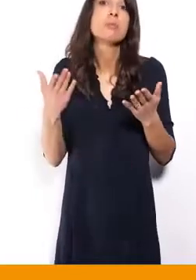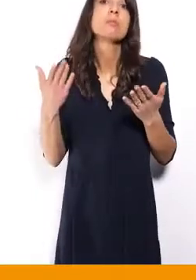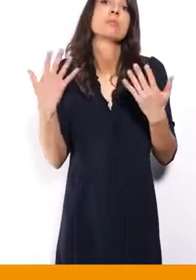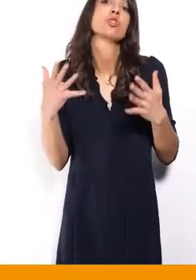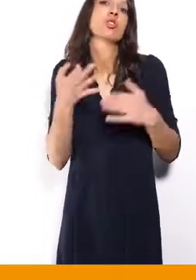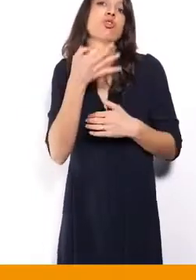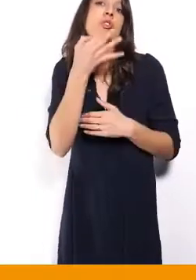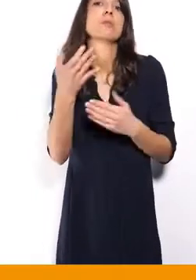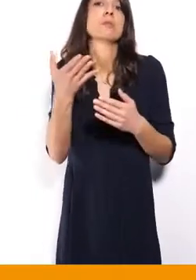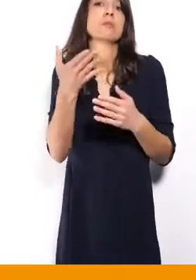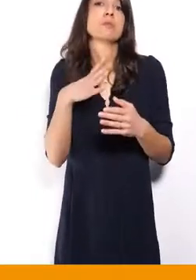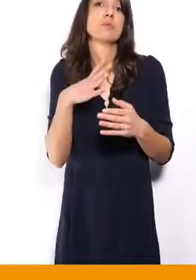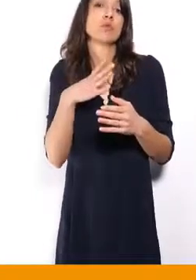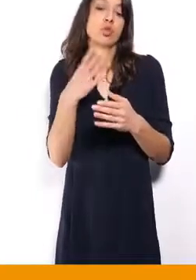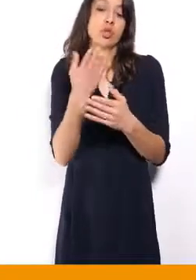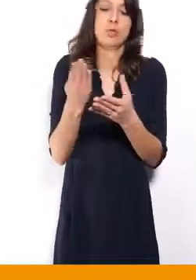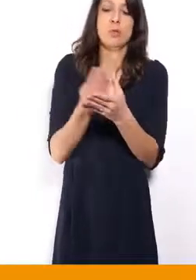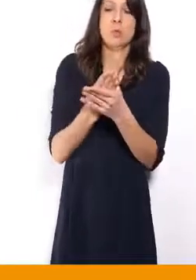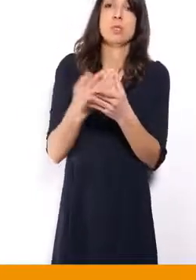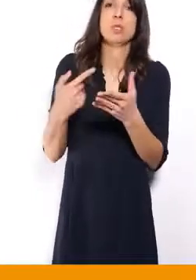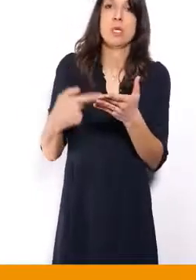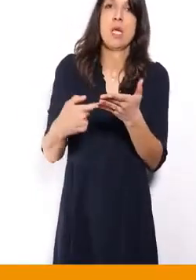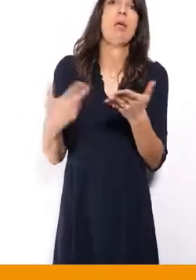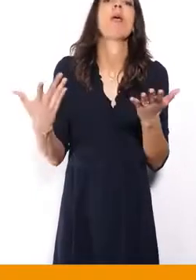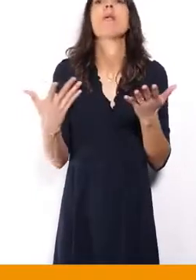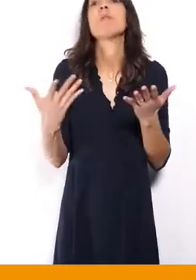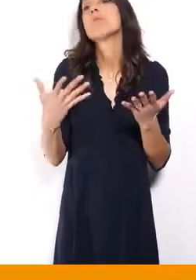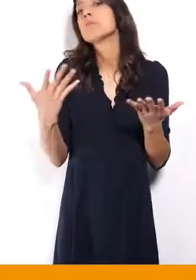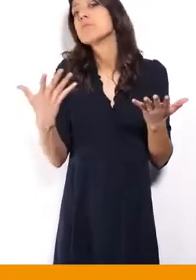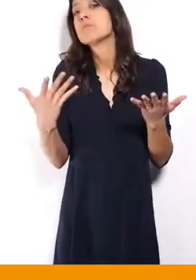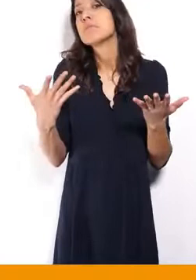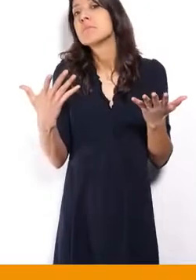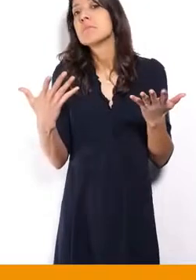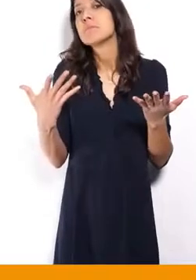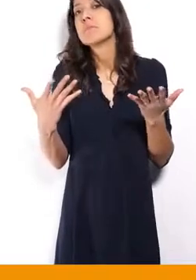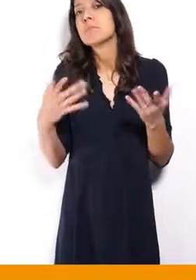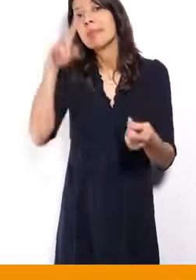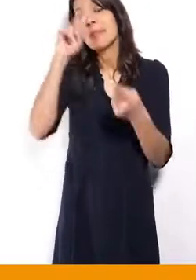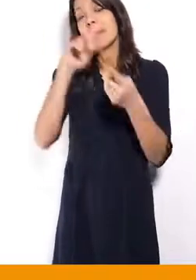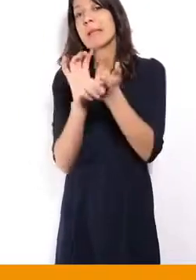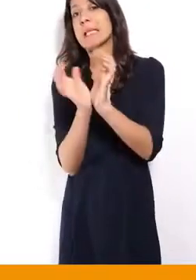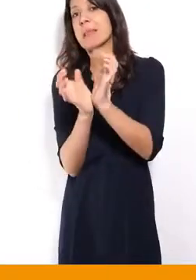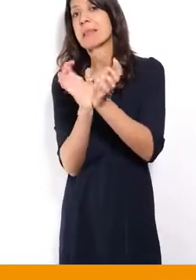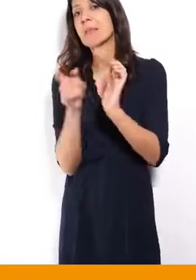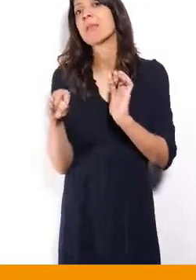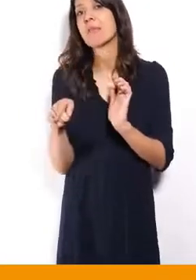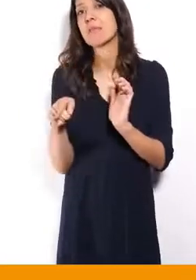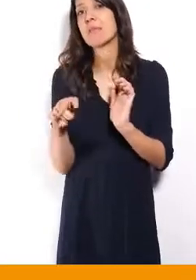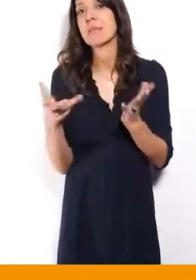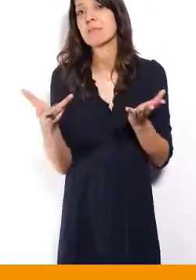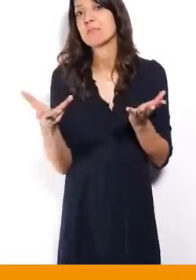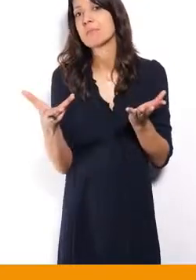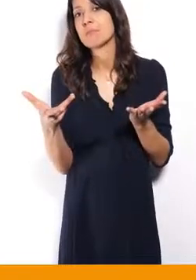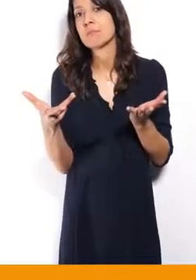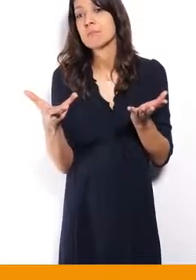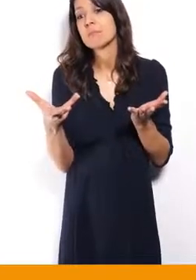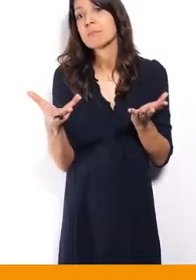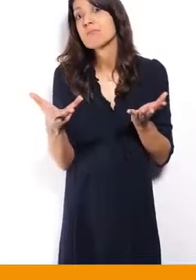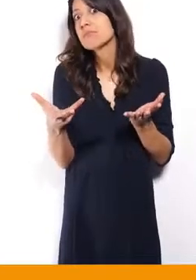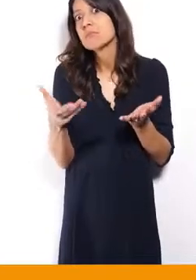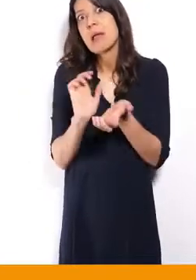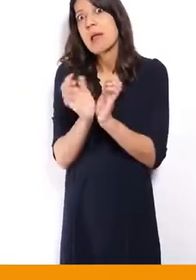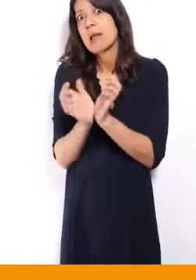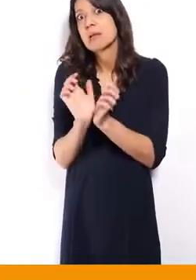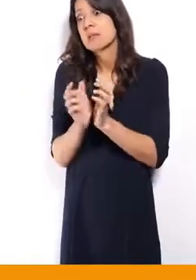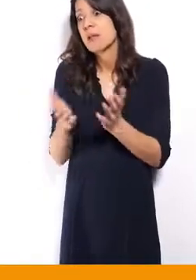abordé, mais j'en remets une couche, hein, c'est la question des ESAT. Euh, il y a un moratoire, hein, ce qui veut